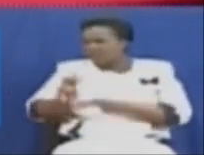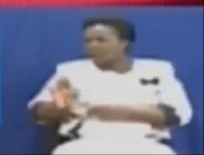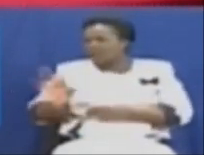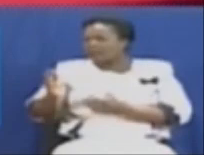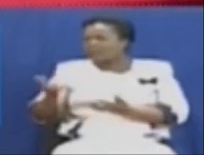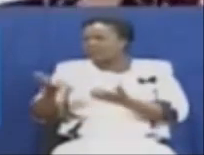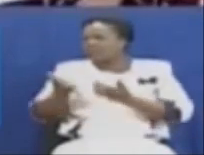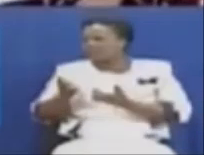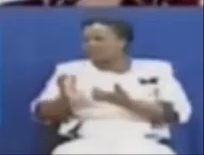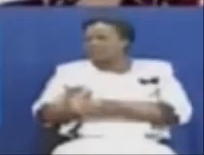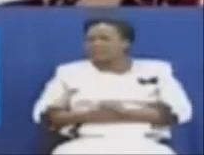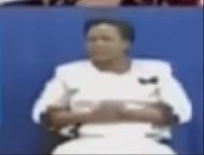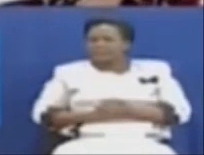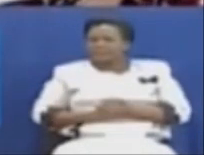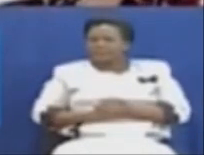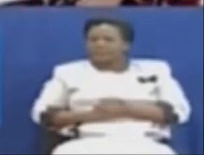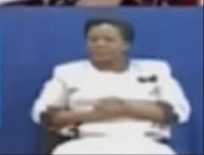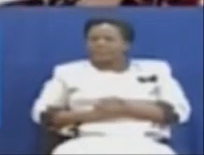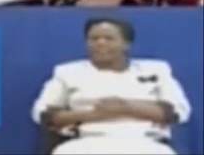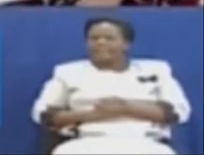Asante.